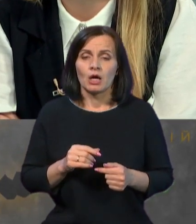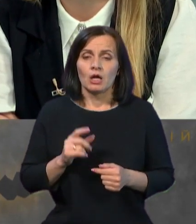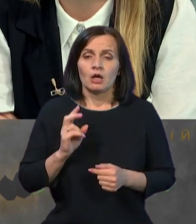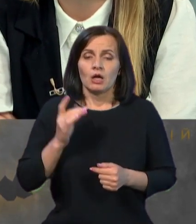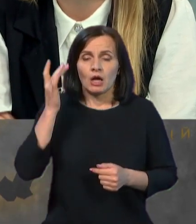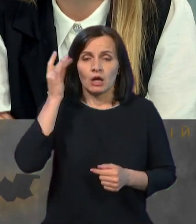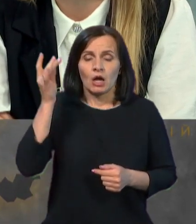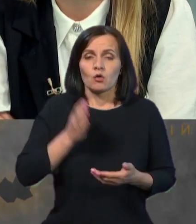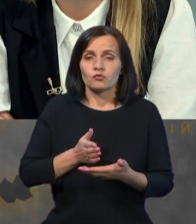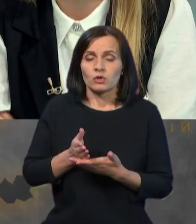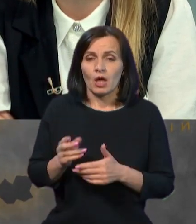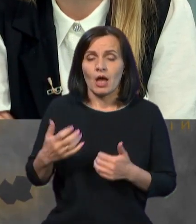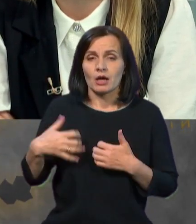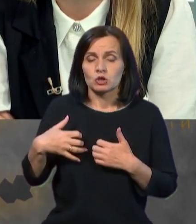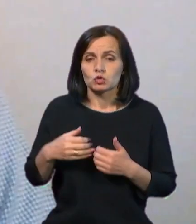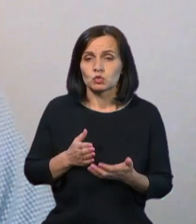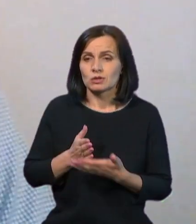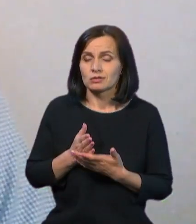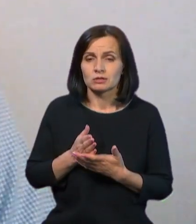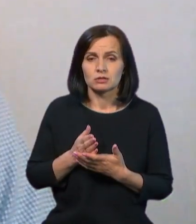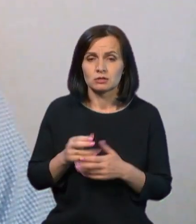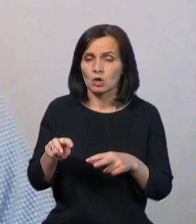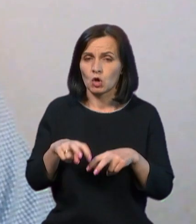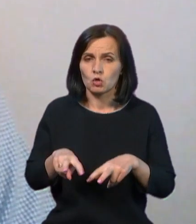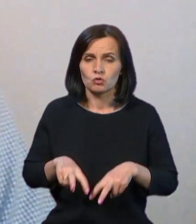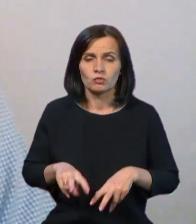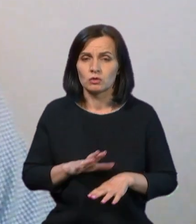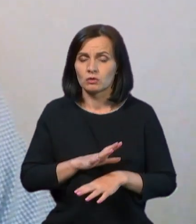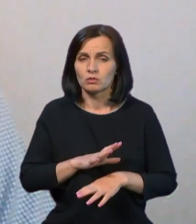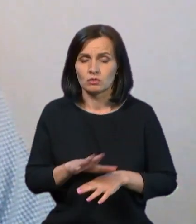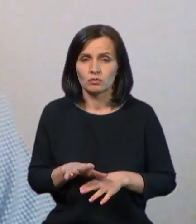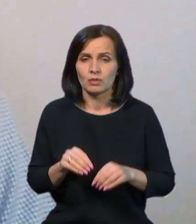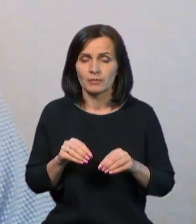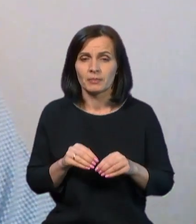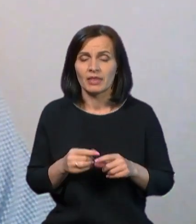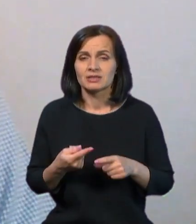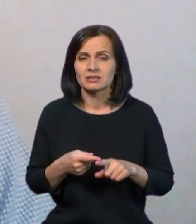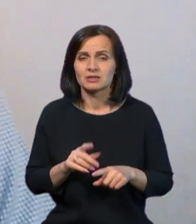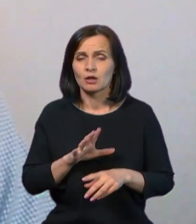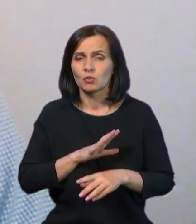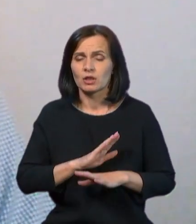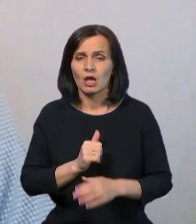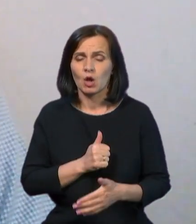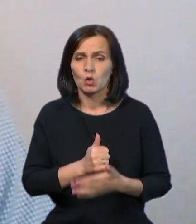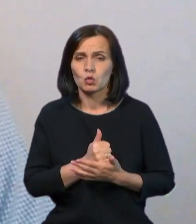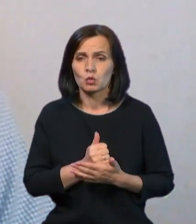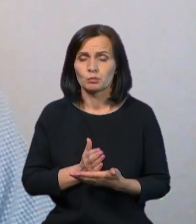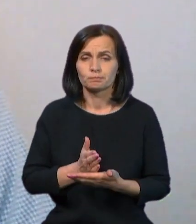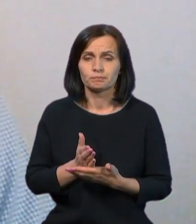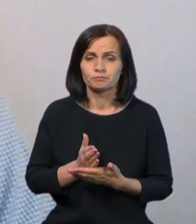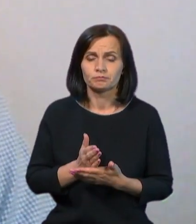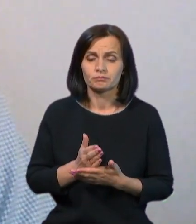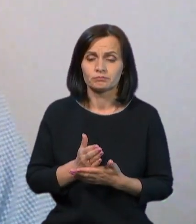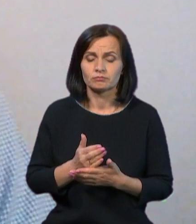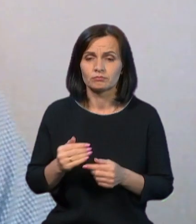називають Херсонський напрямок, не розглядався як ключовий момент можливого контрнаступу ЗСУ. Поясню, про що йде мова. Ширина Дніпра